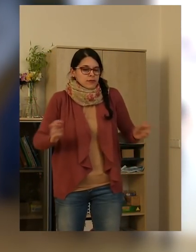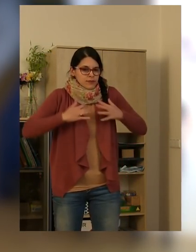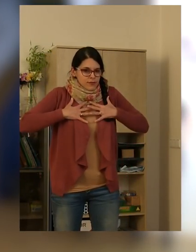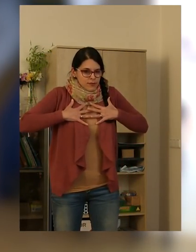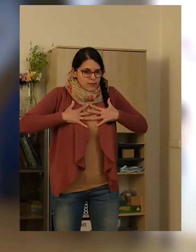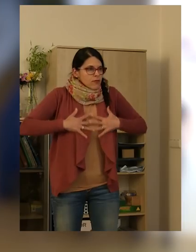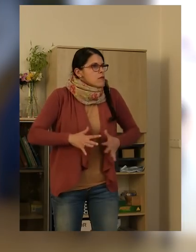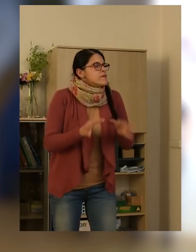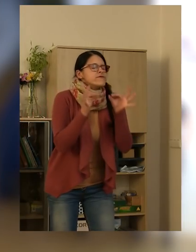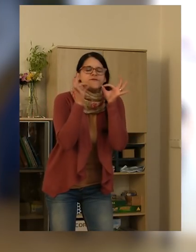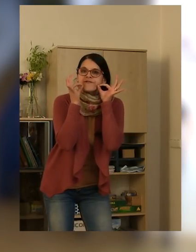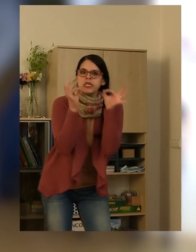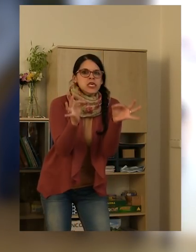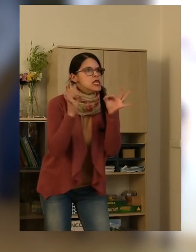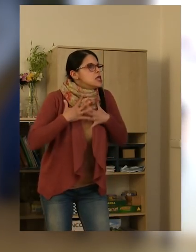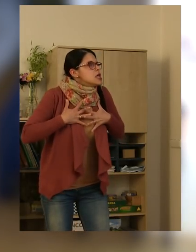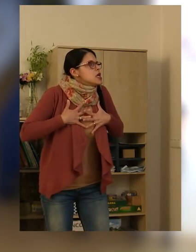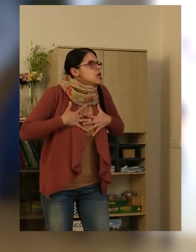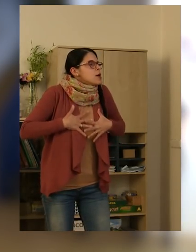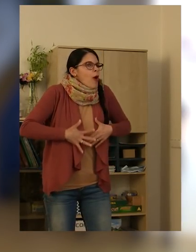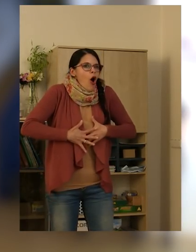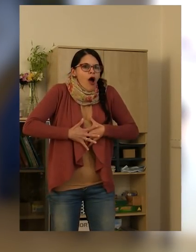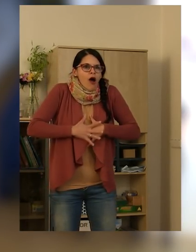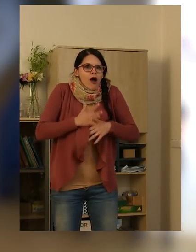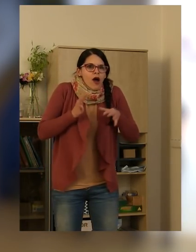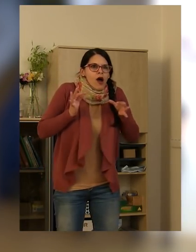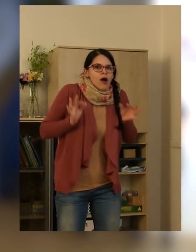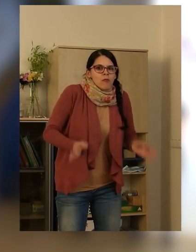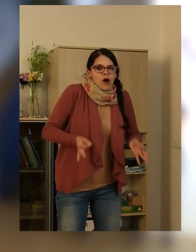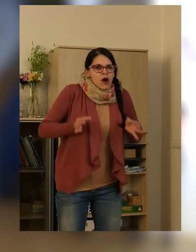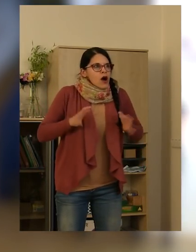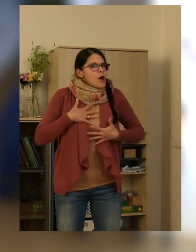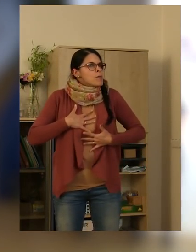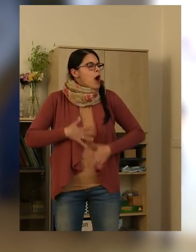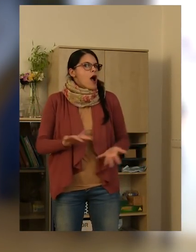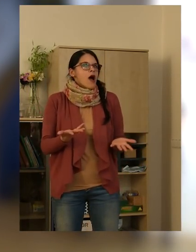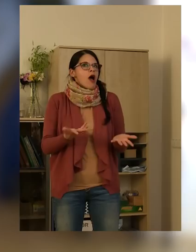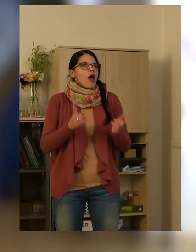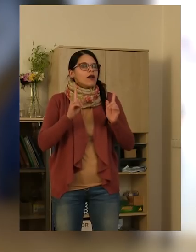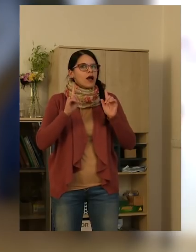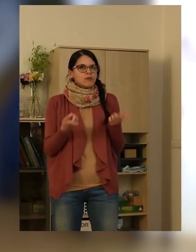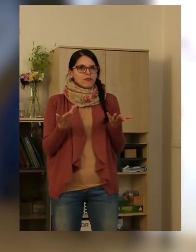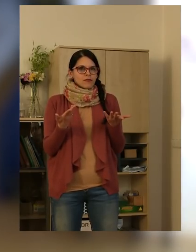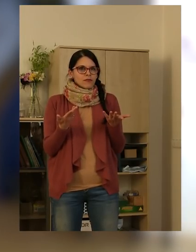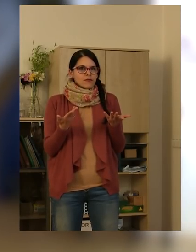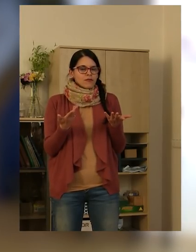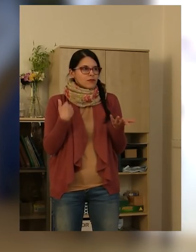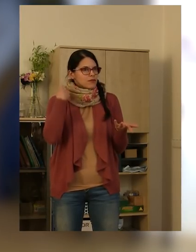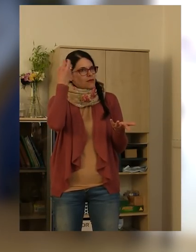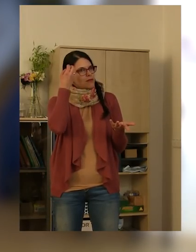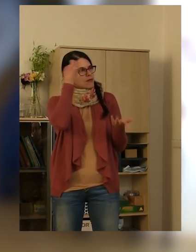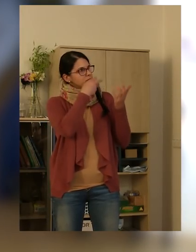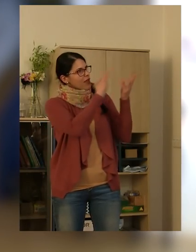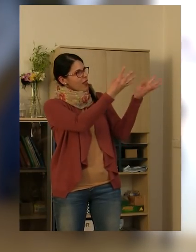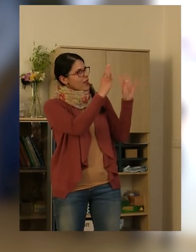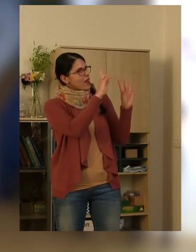jenom uprostě tam bylo jedno takové místo, které mělo tuhletu výraznou zelenou barvu. A mě vždycky ráno, když jsem se probudila z toho snad, tak to